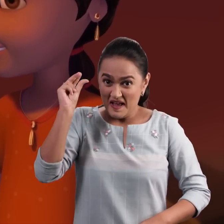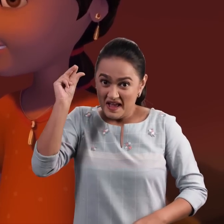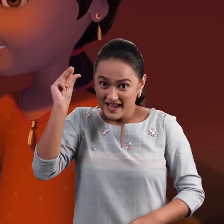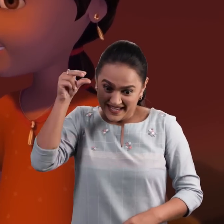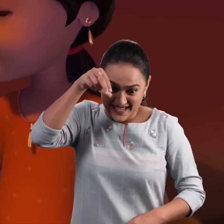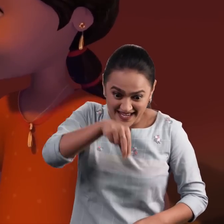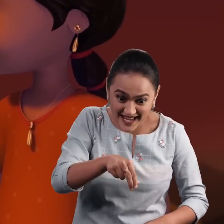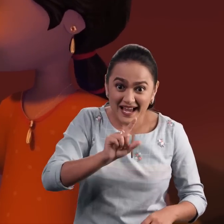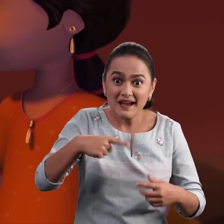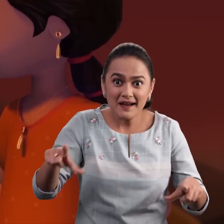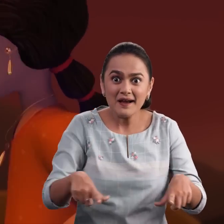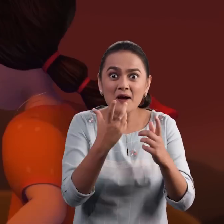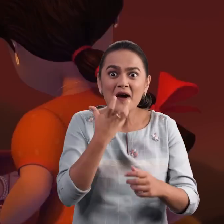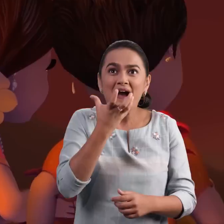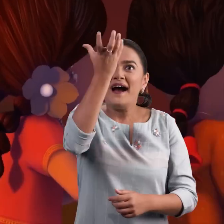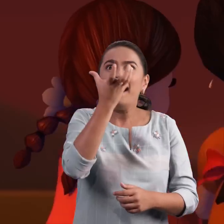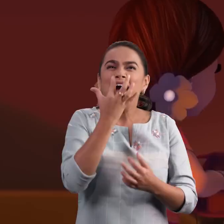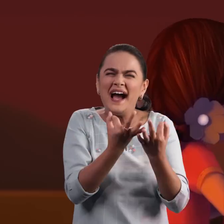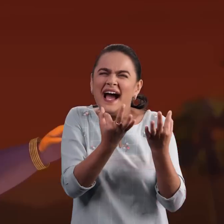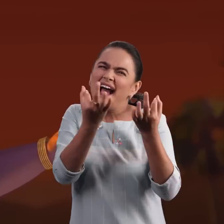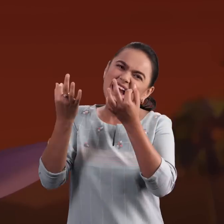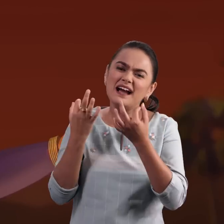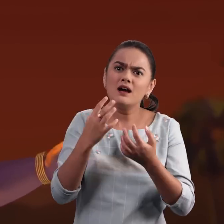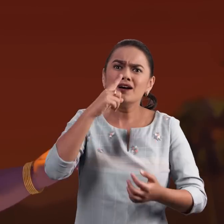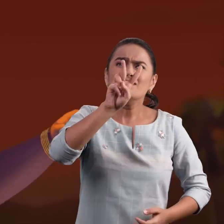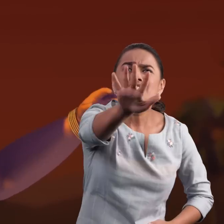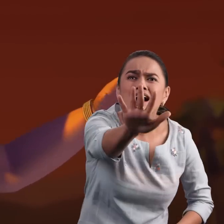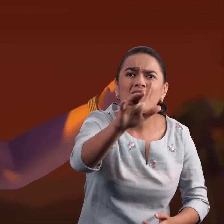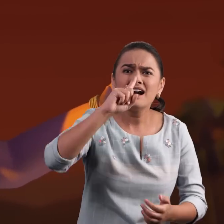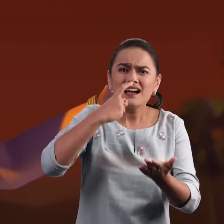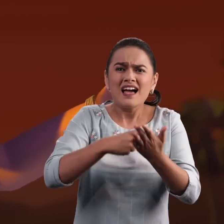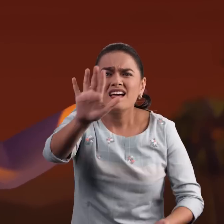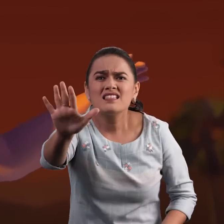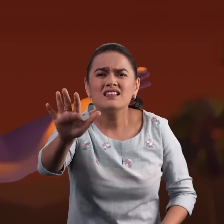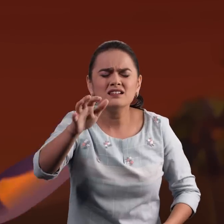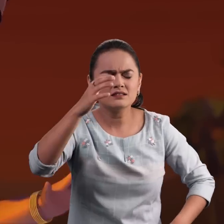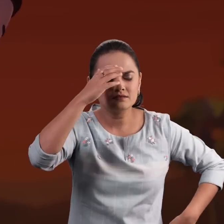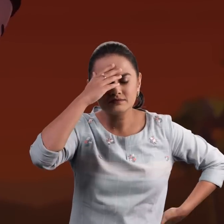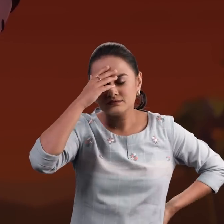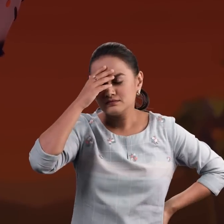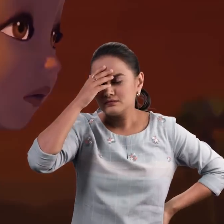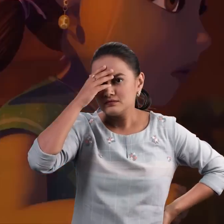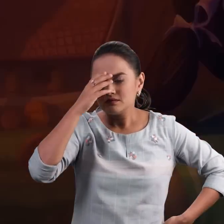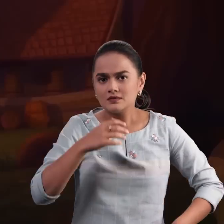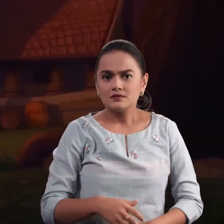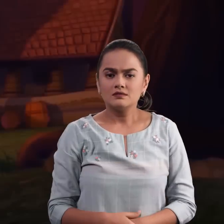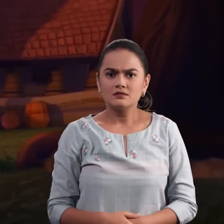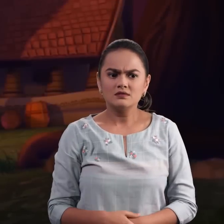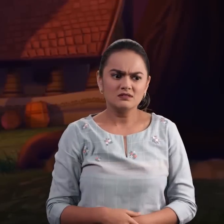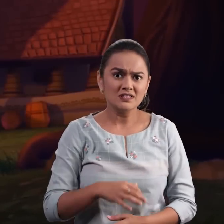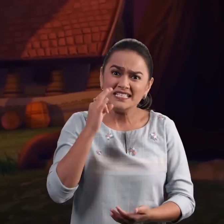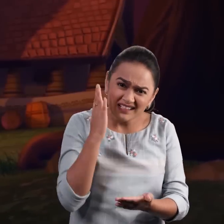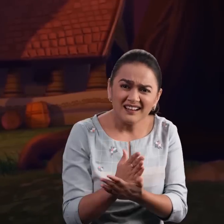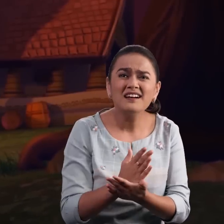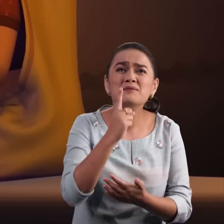बड़े बीज उतने सुंदर फल। विशाखा, राधा, ओह, सच